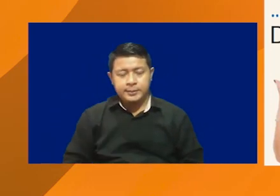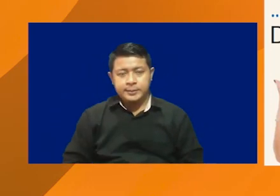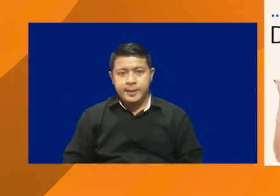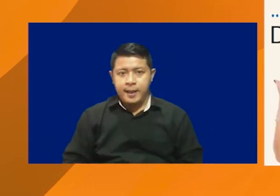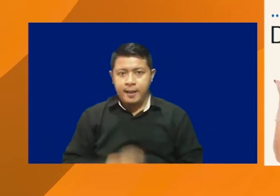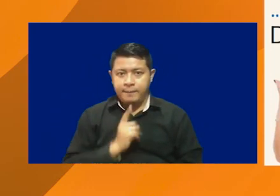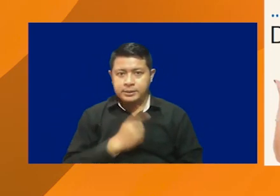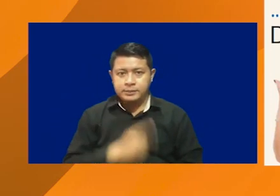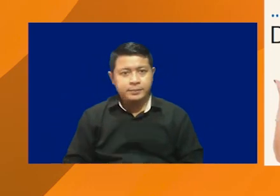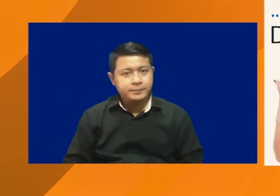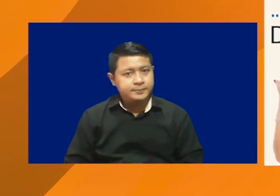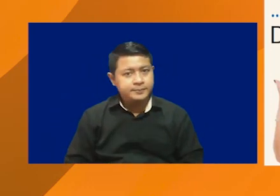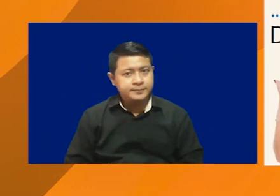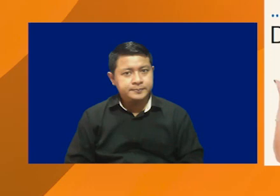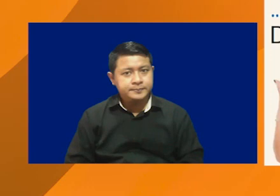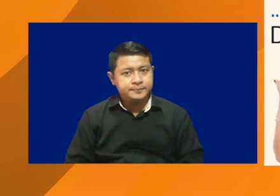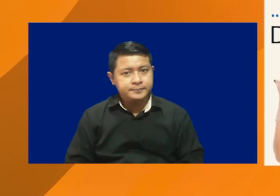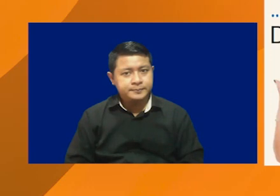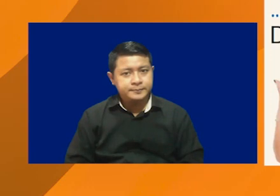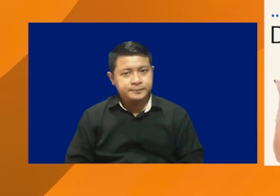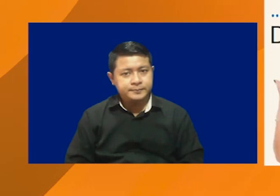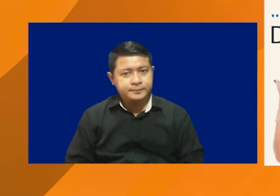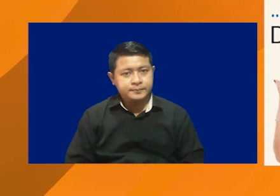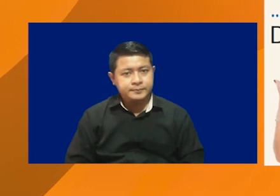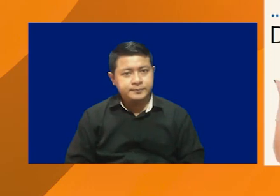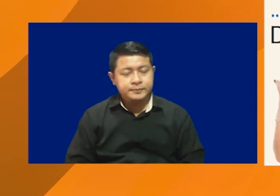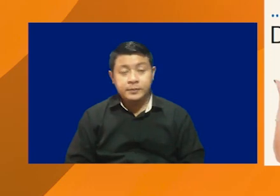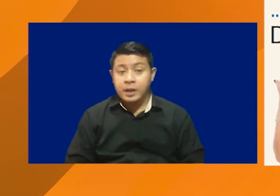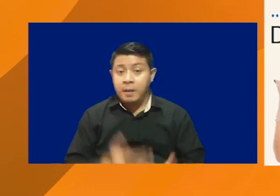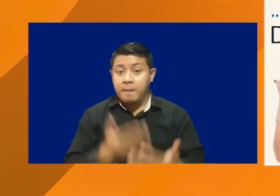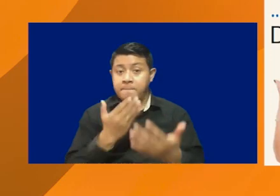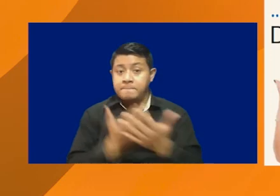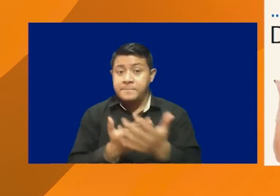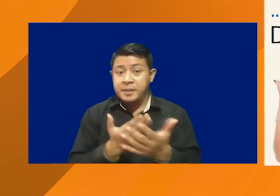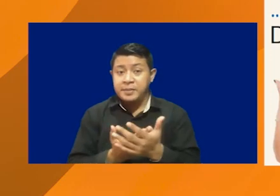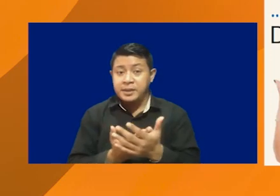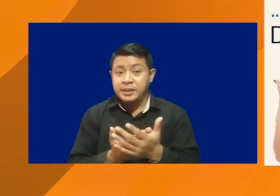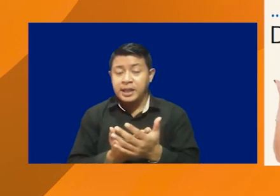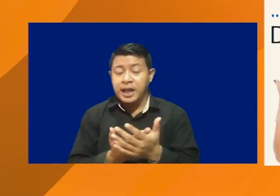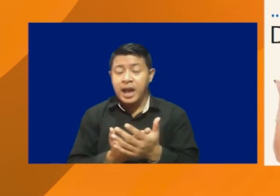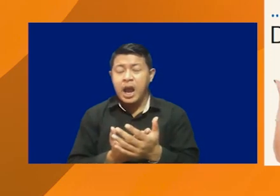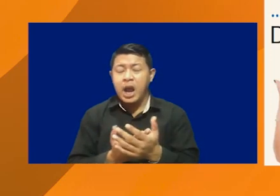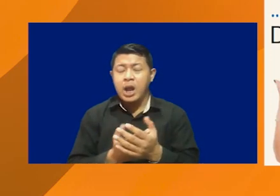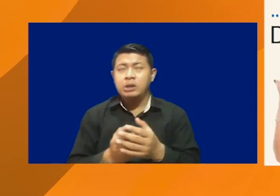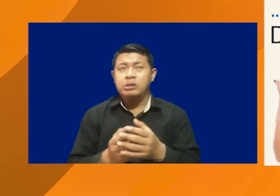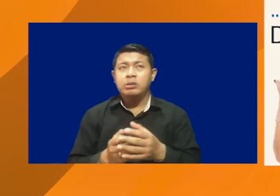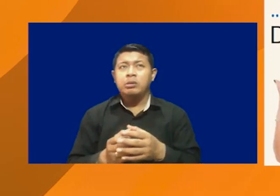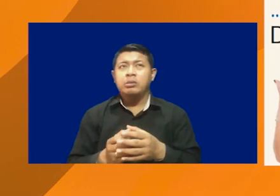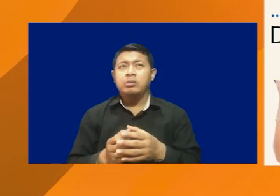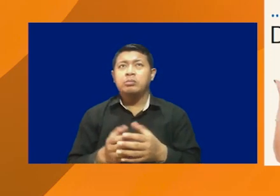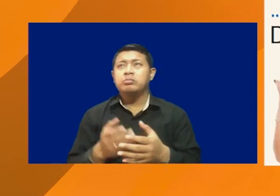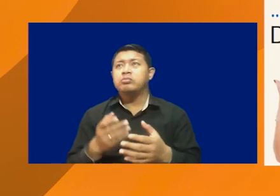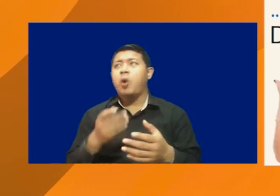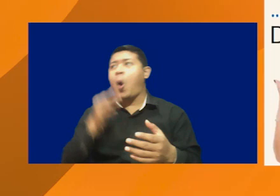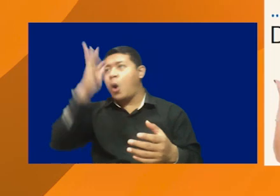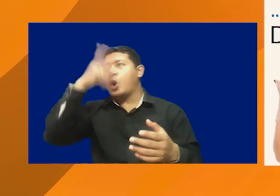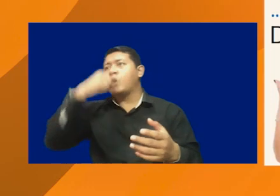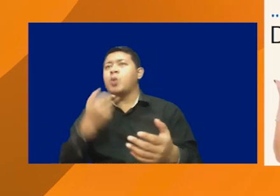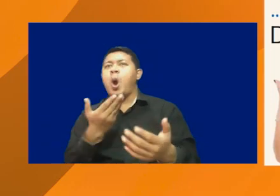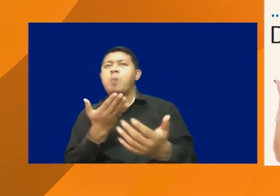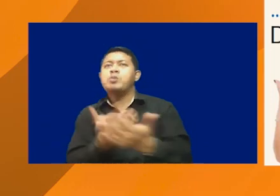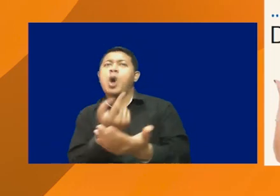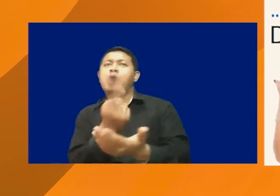Sebabnya apa? permintaan yang